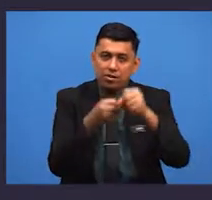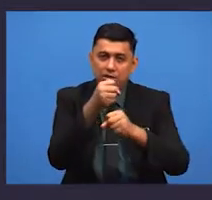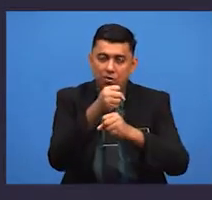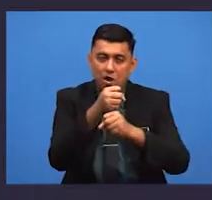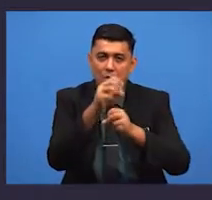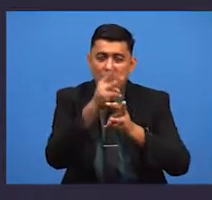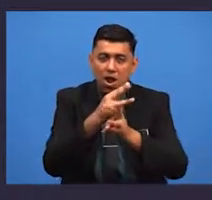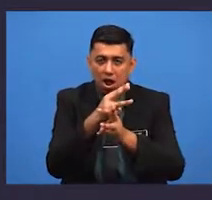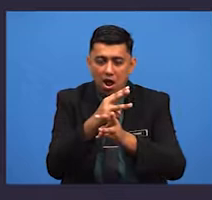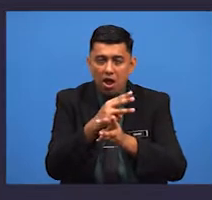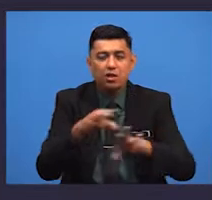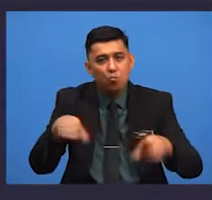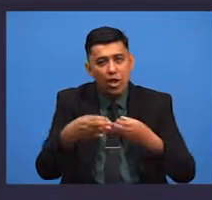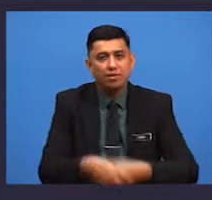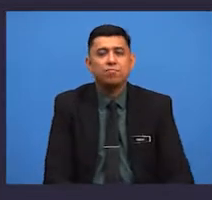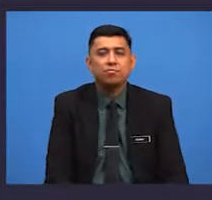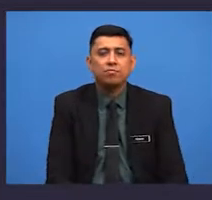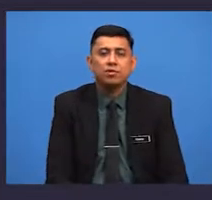struktur kawalan dilaksanakan.